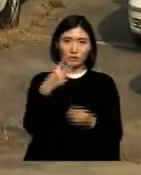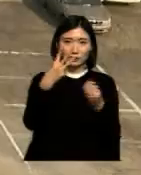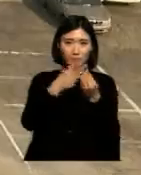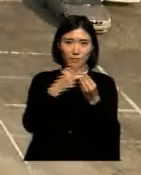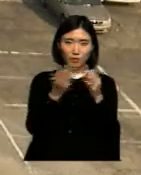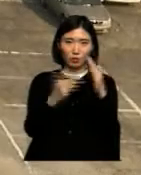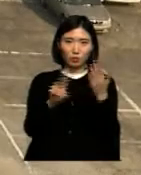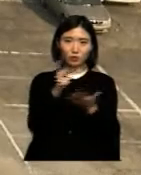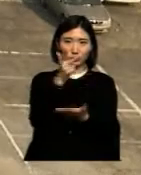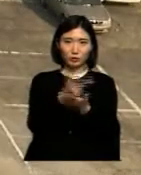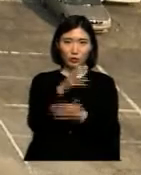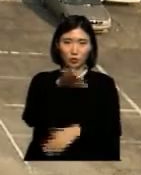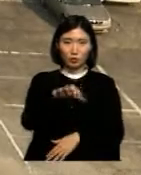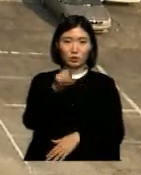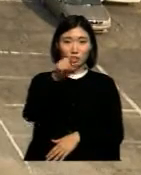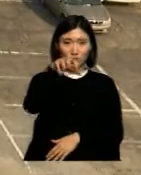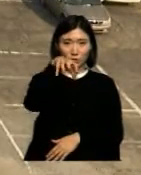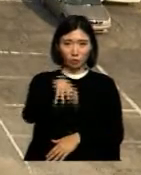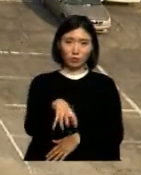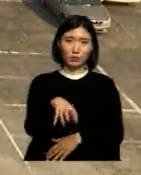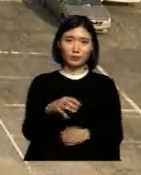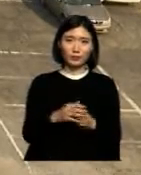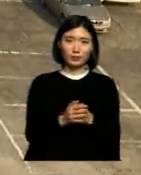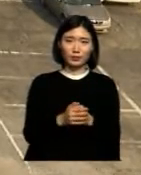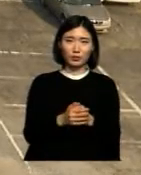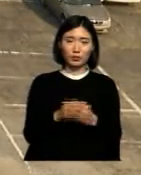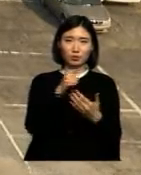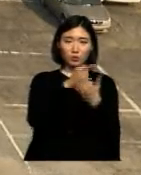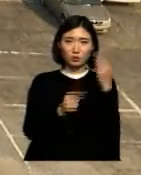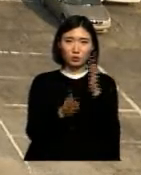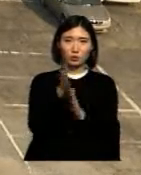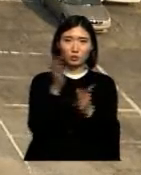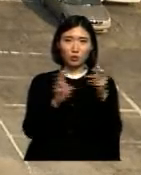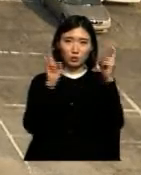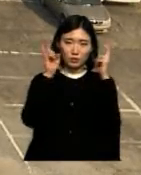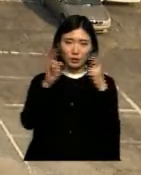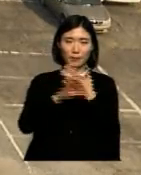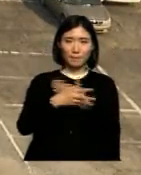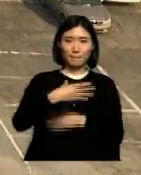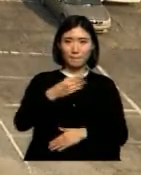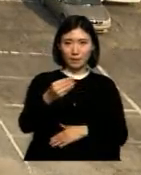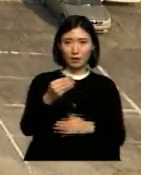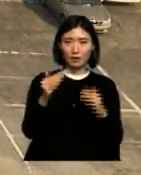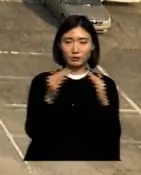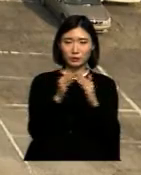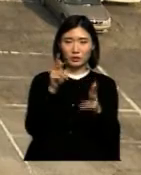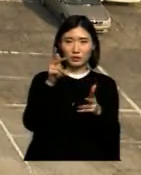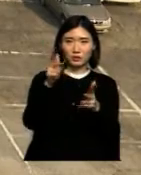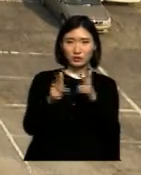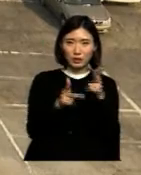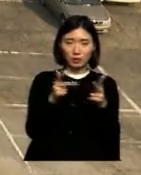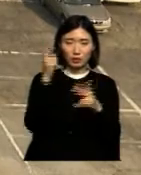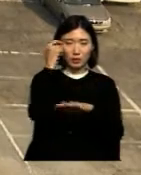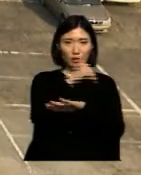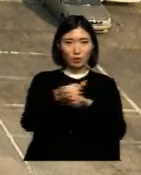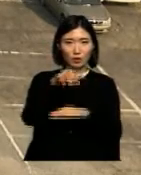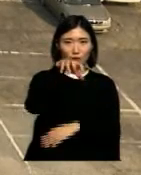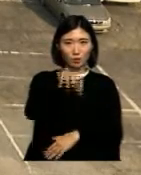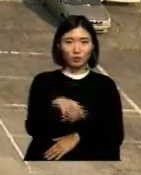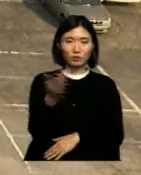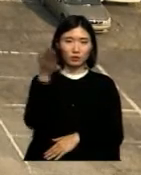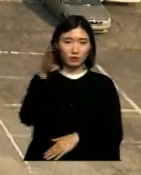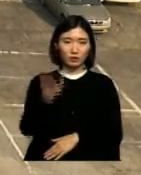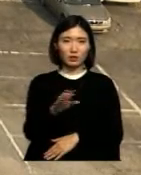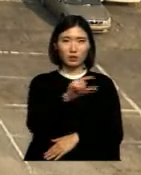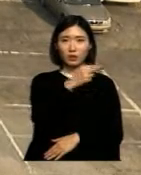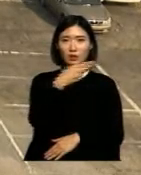공영주차장입니다. 이 공영주차장 부지는 구리도시공사가 임대주택 사업을 벌이려던 사업 예정지였습니다.